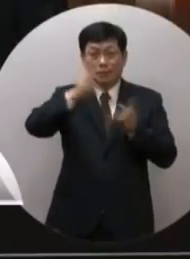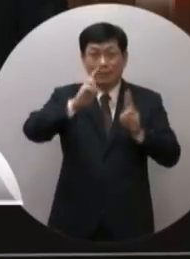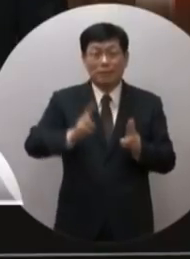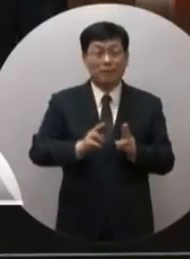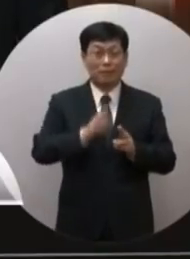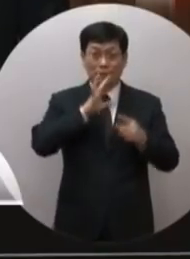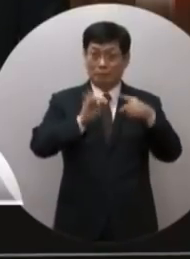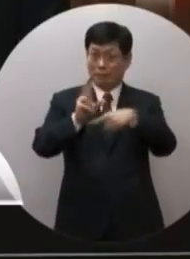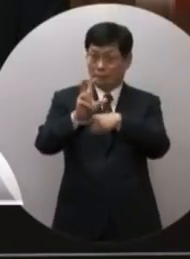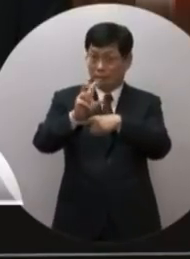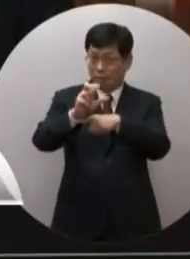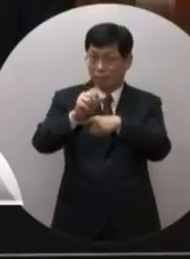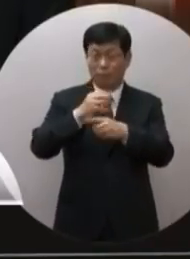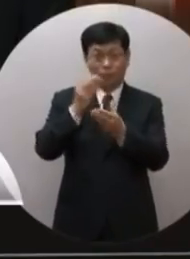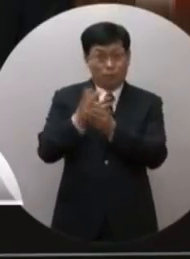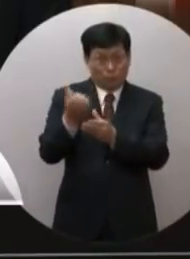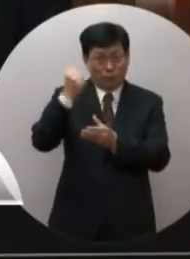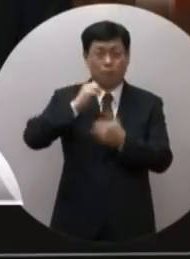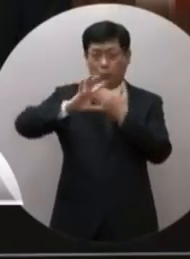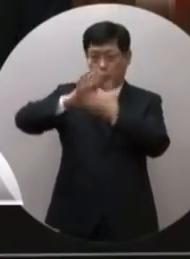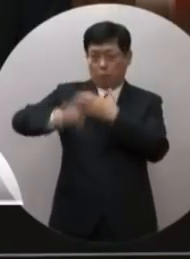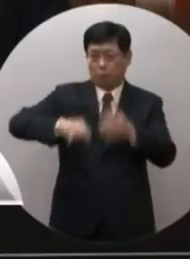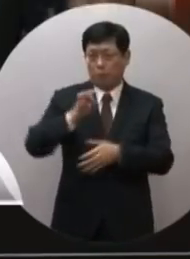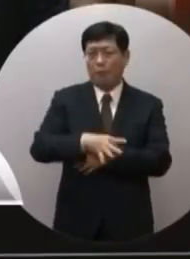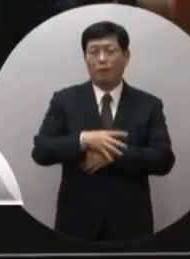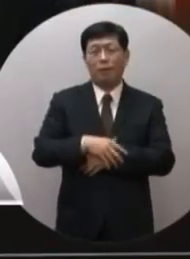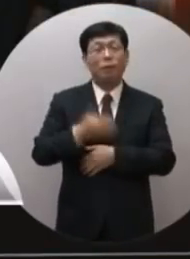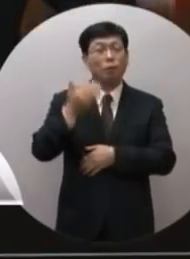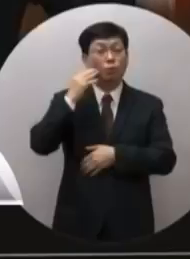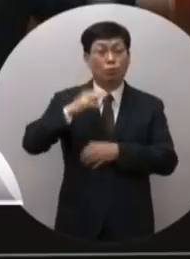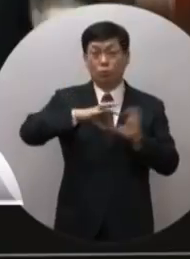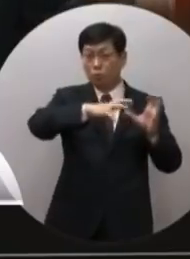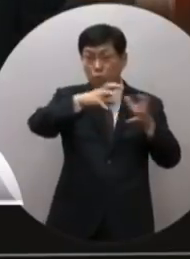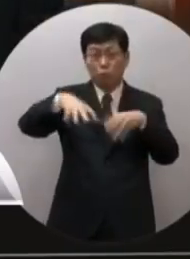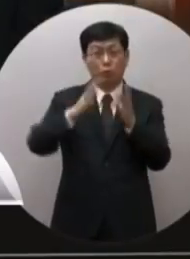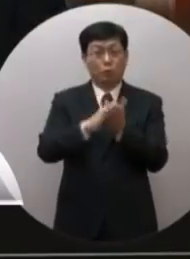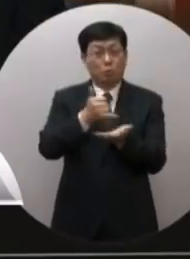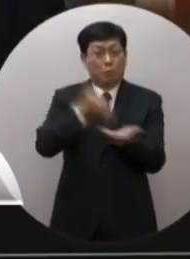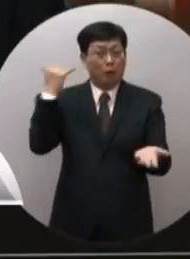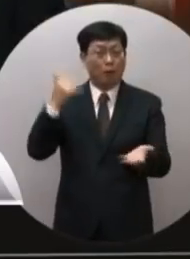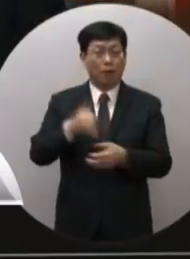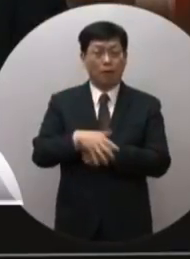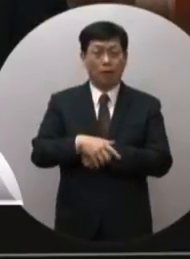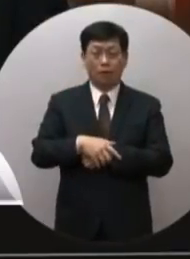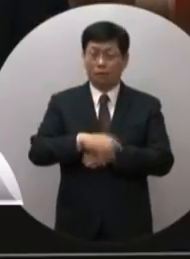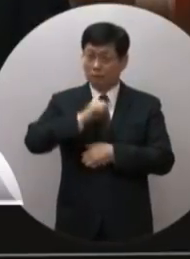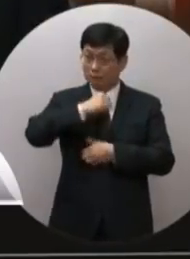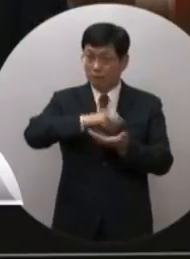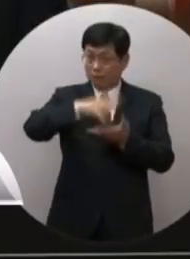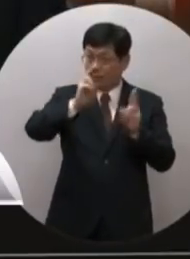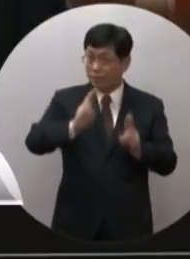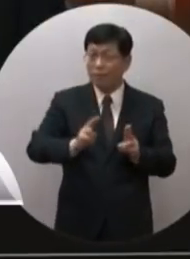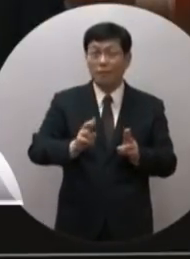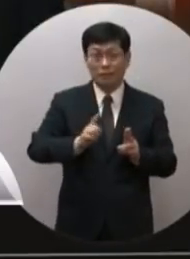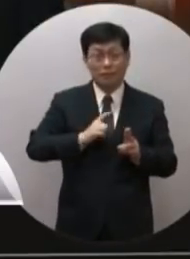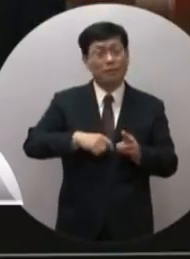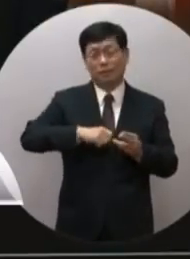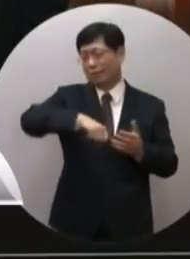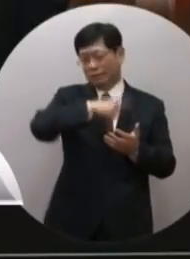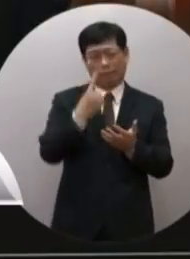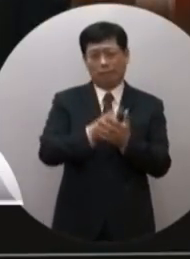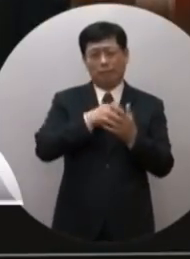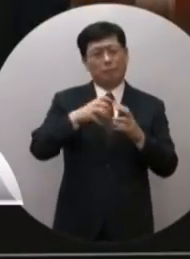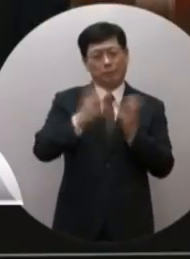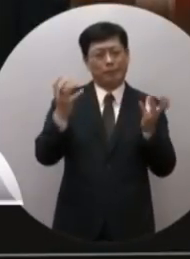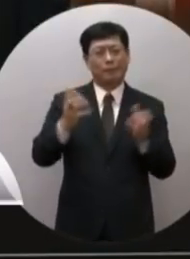它75%的股权是来自于外资，当全世界都要撤资的时候，台积电会整个腰斩崩